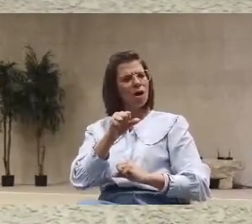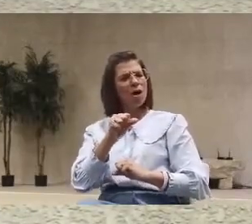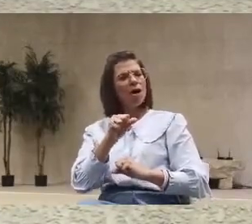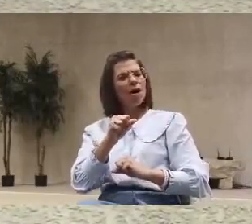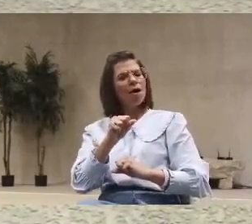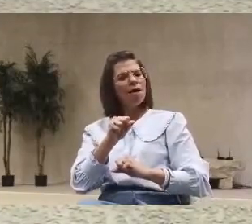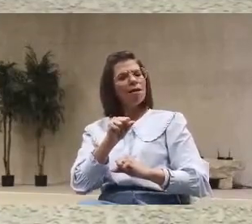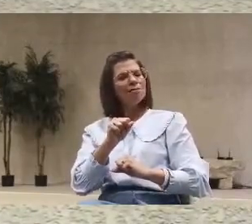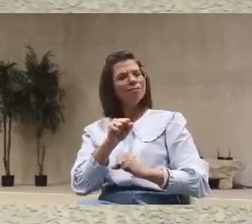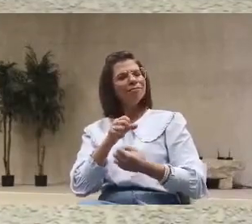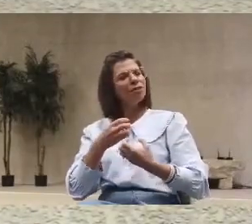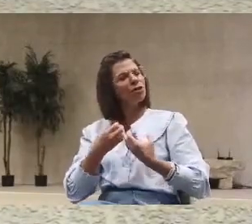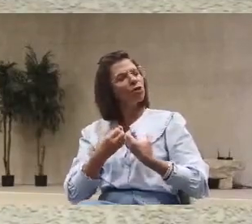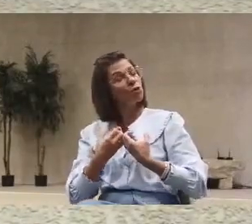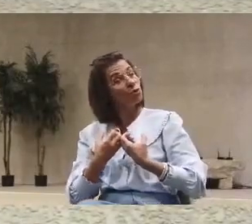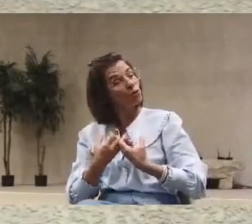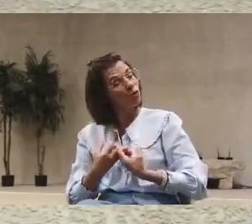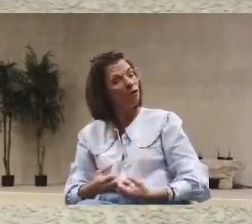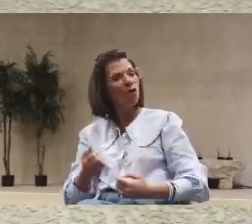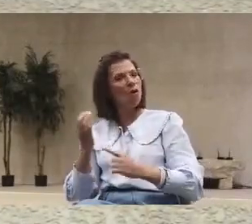à nous de l'expérimenter